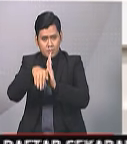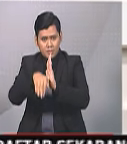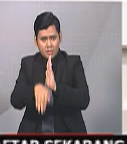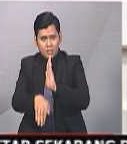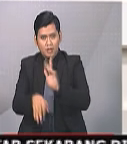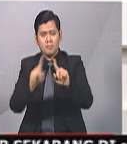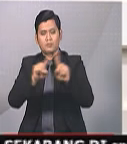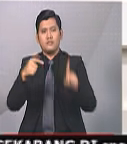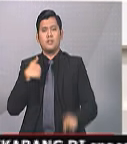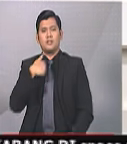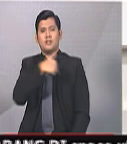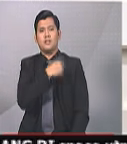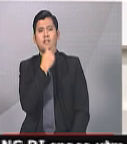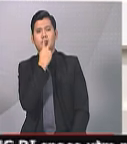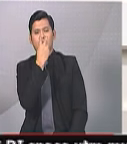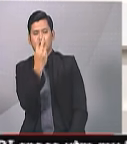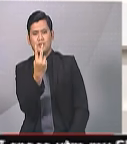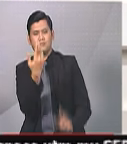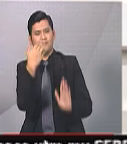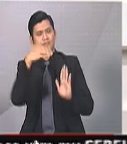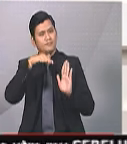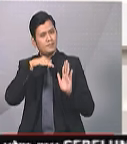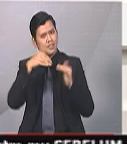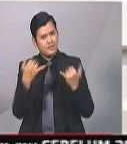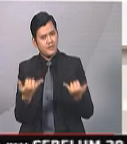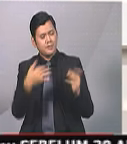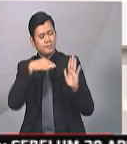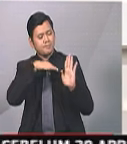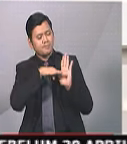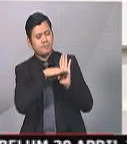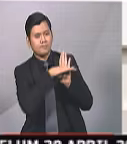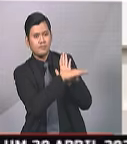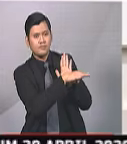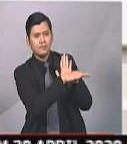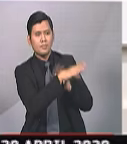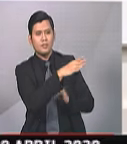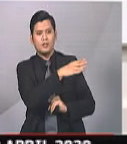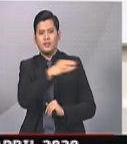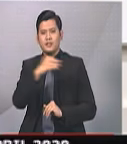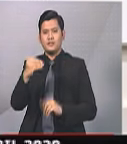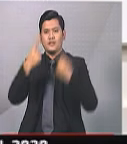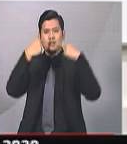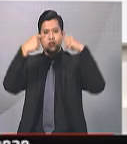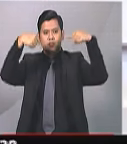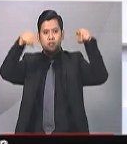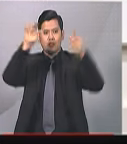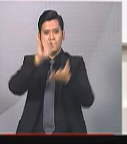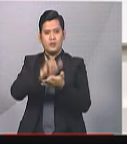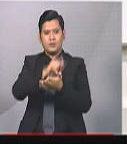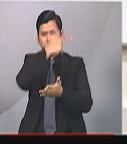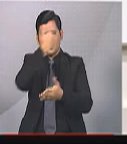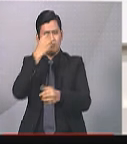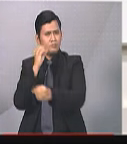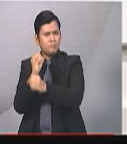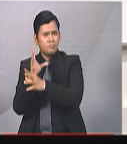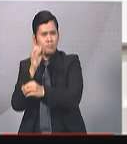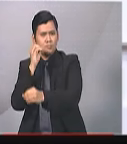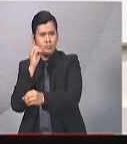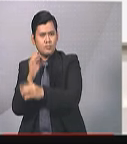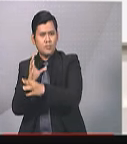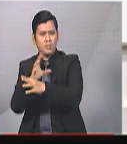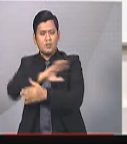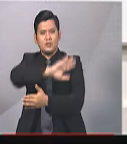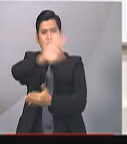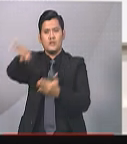down, and of course it is all because of the hard work that you all have been doing. Of course, it's a combined effort of